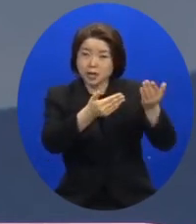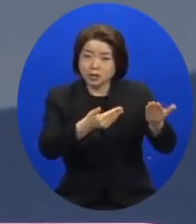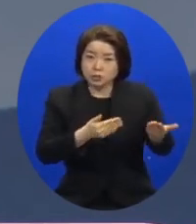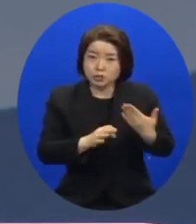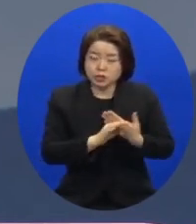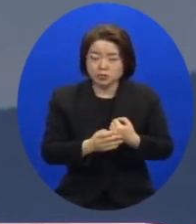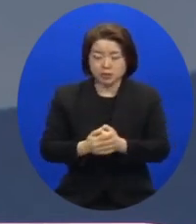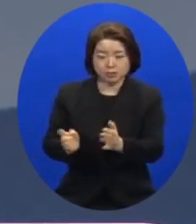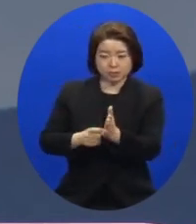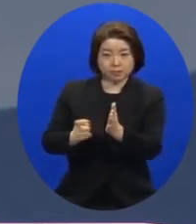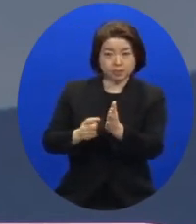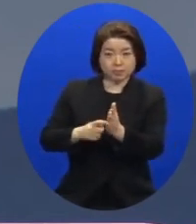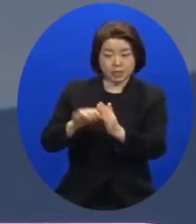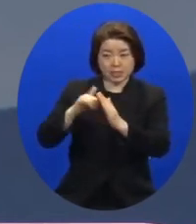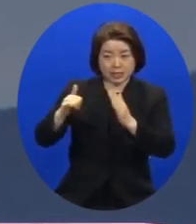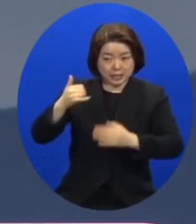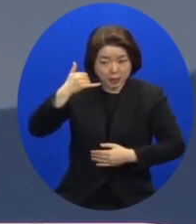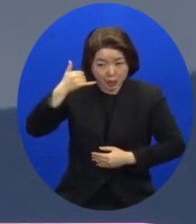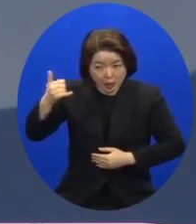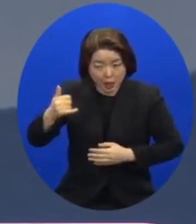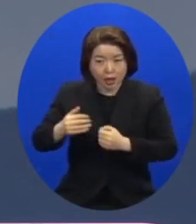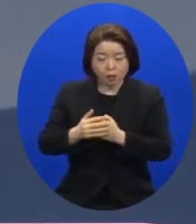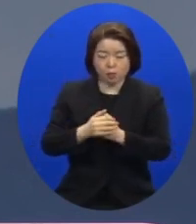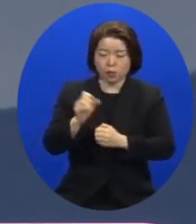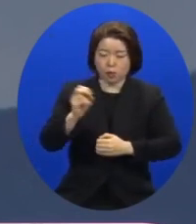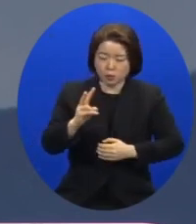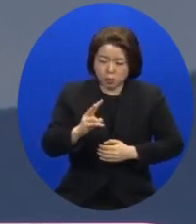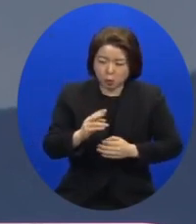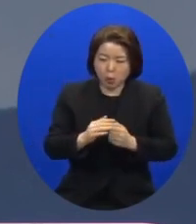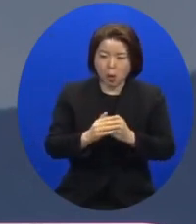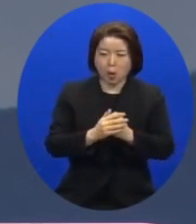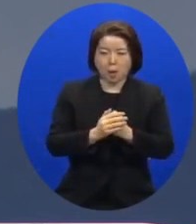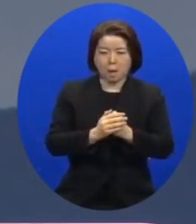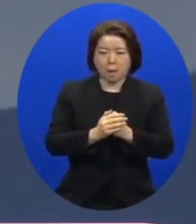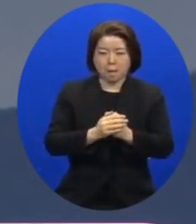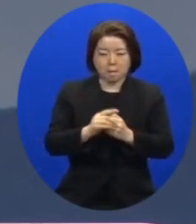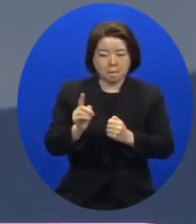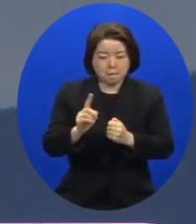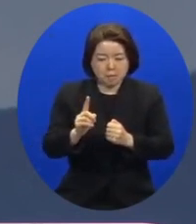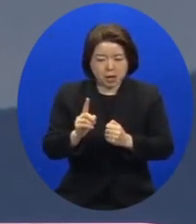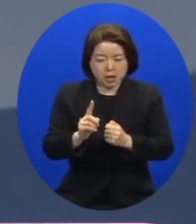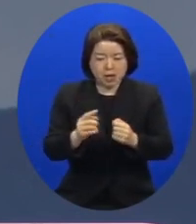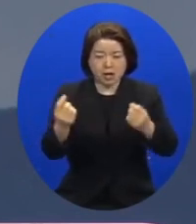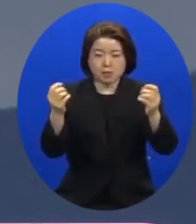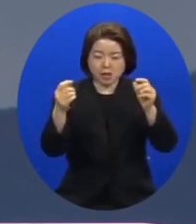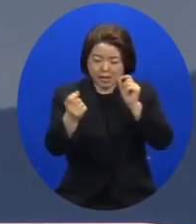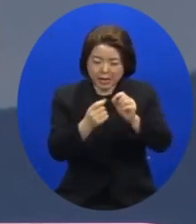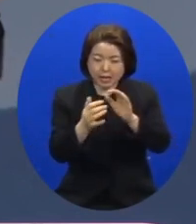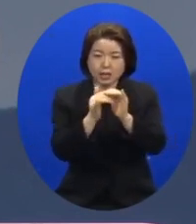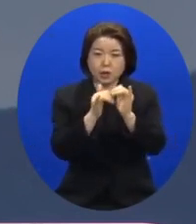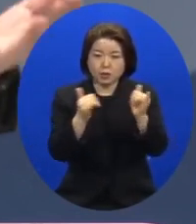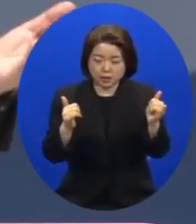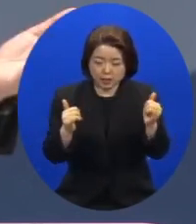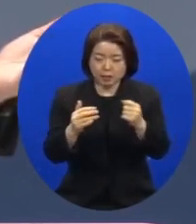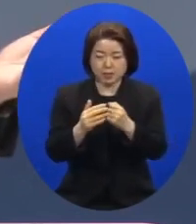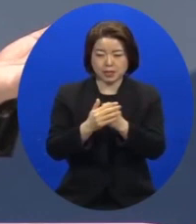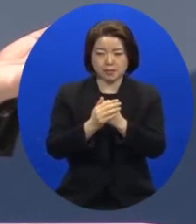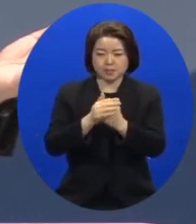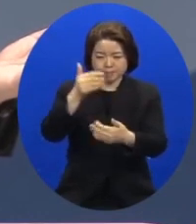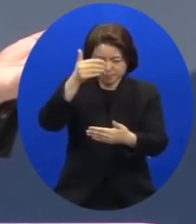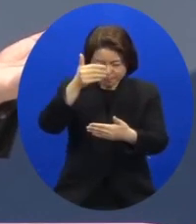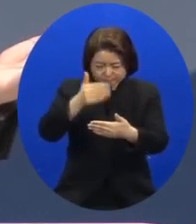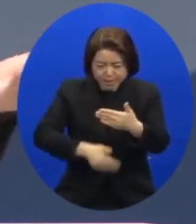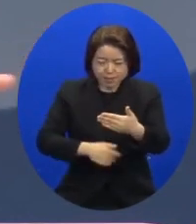급히 가족에게 가까운 사람에게 u 원장 1 급히 써서 남겨두고 주님 한테 만약에 가야